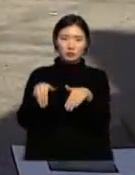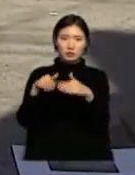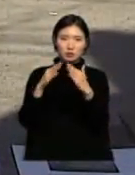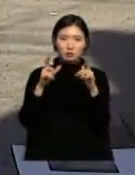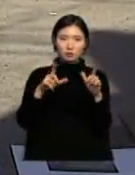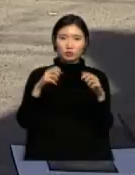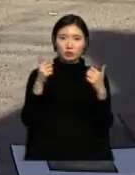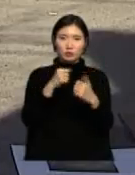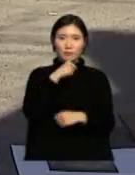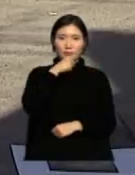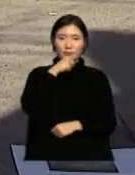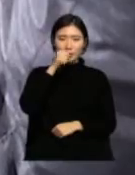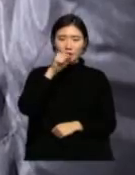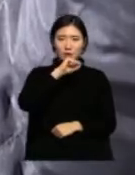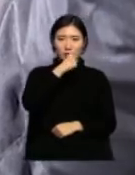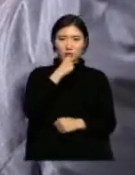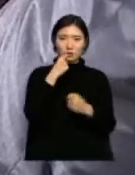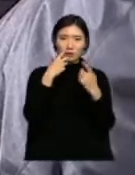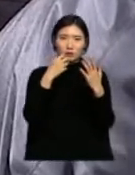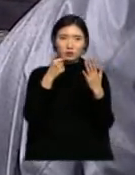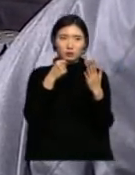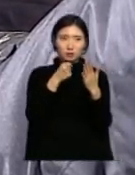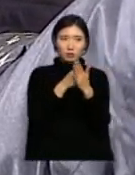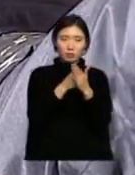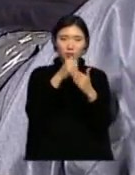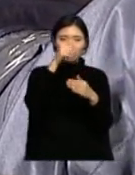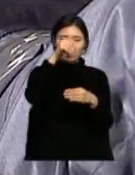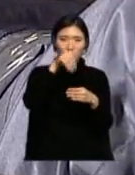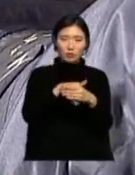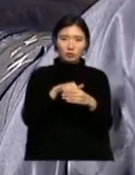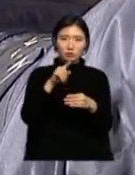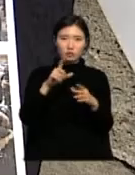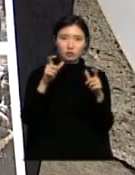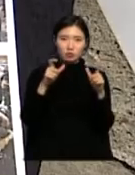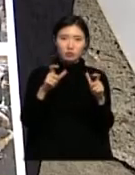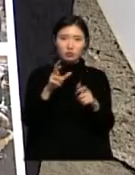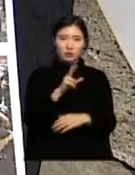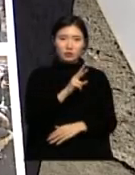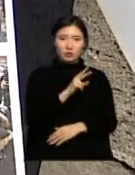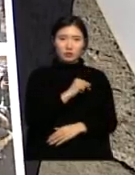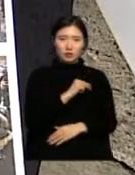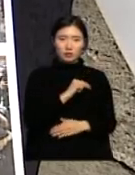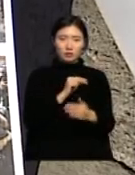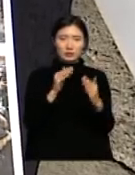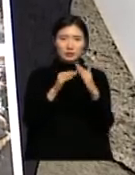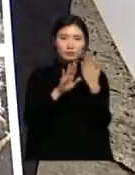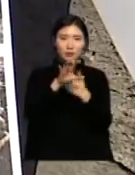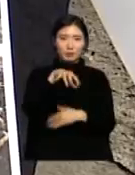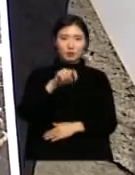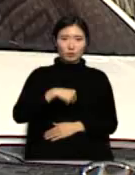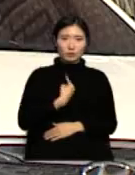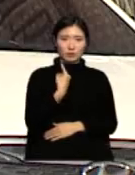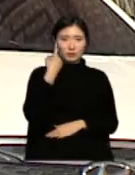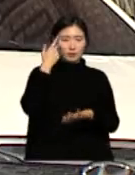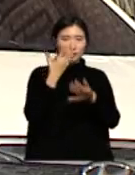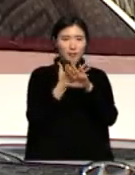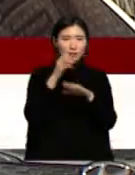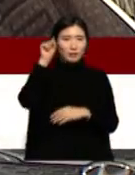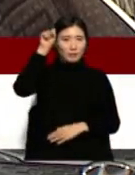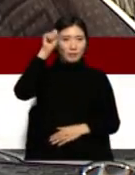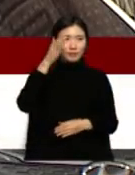통과하자 예산 확정에 결정적인 한 표를 행사한 한 구의원 집 앞에서 1인 시위에 나선 겁니다. 반대를